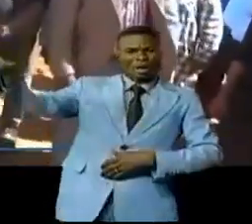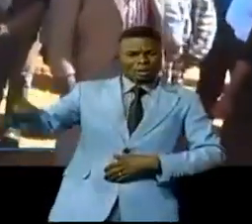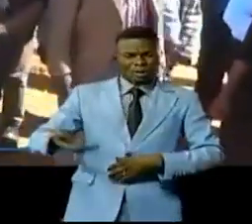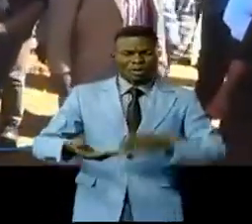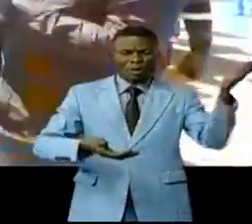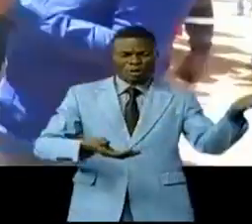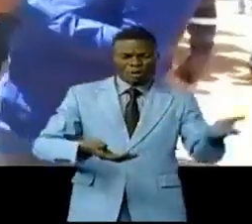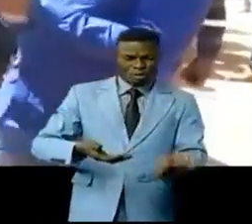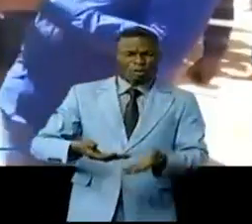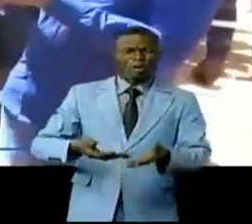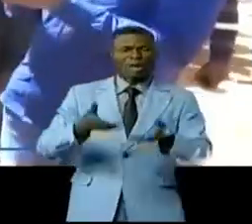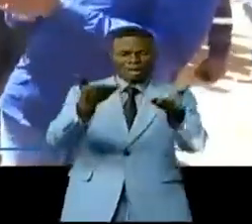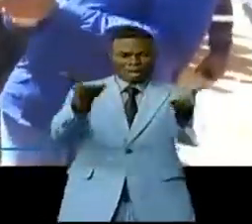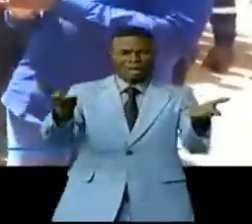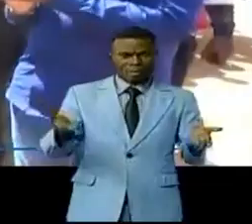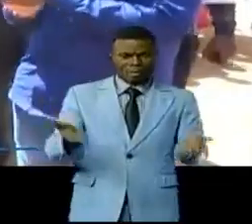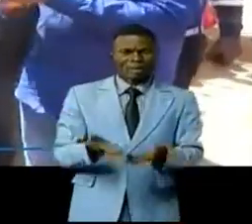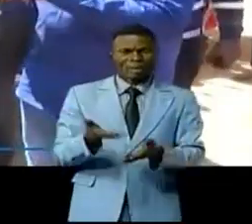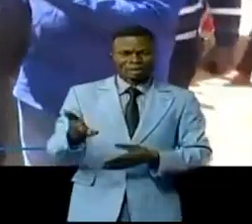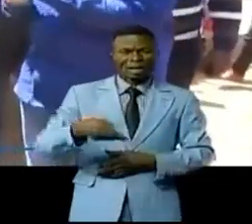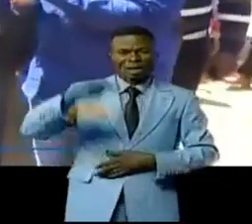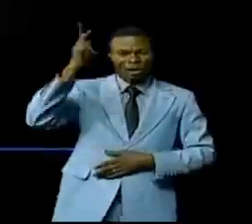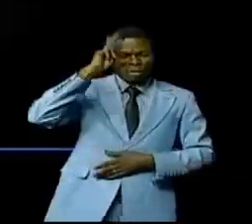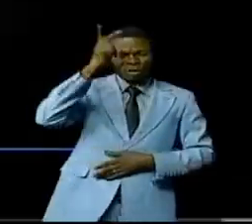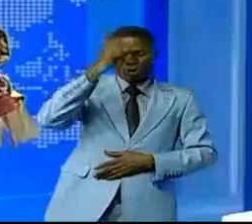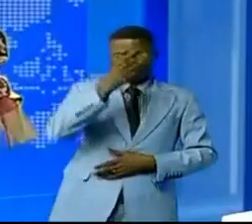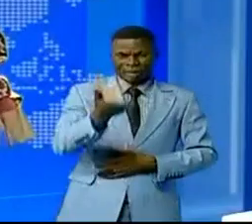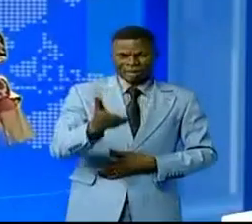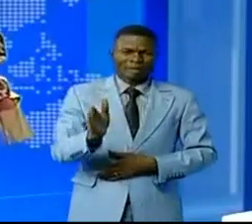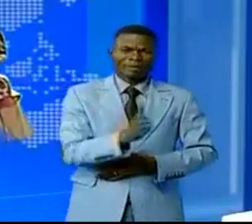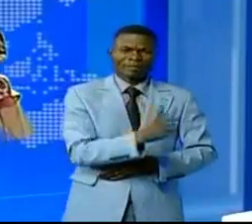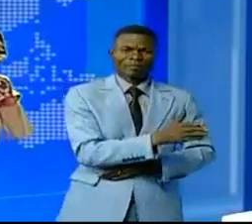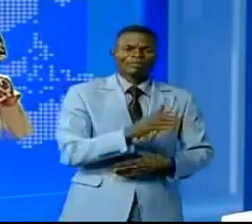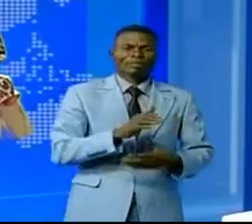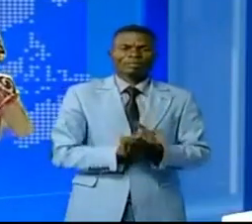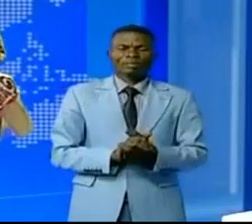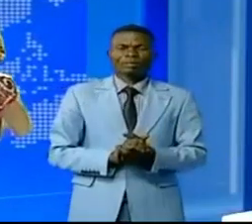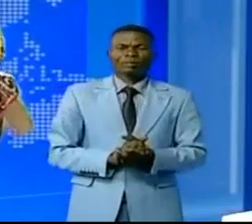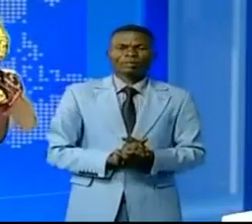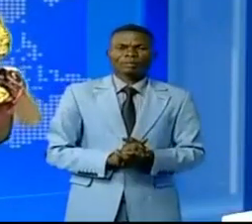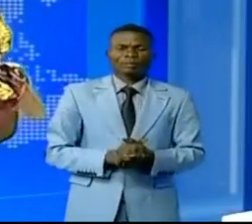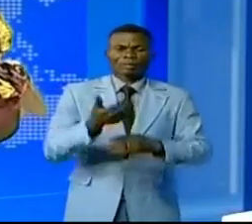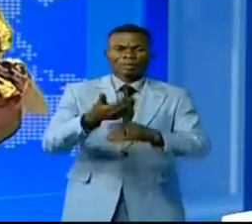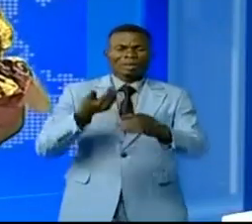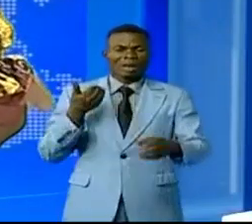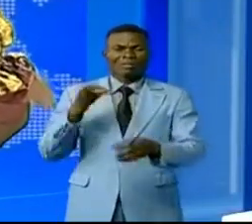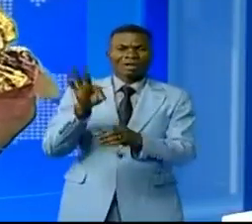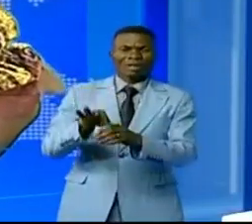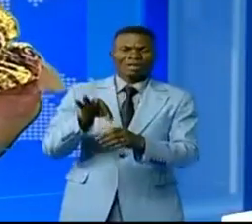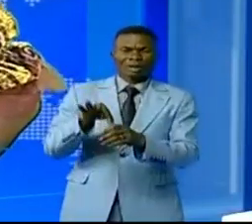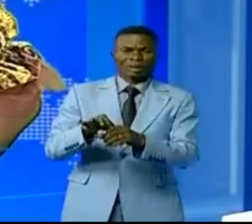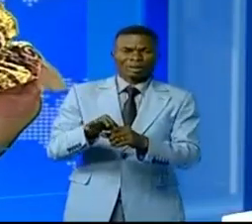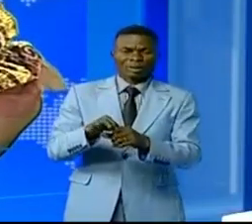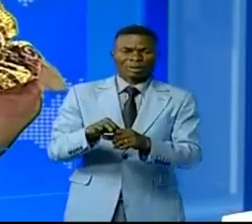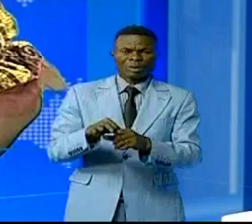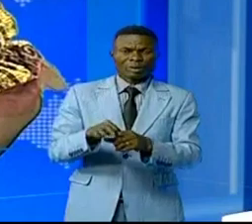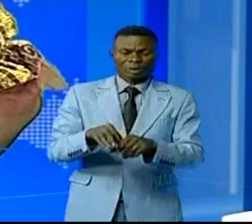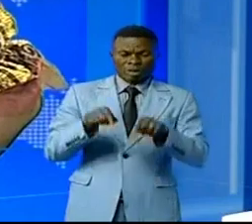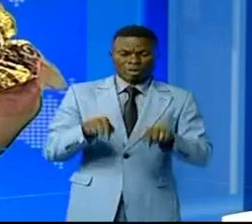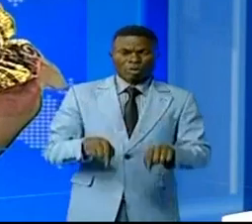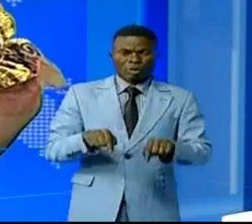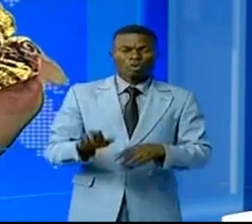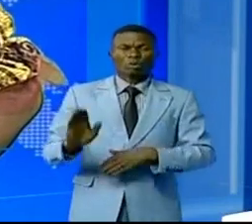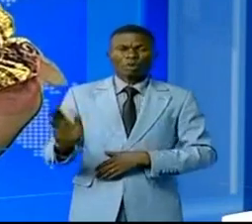des habitants de cette partie de la province du Haut-Katanga. Et puis, avant les élections qui ont eu lieu ce